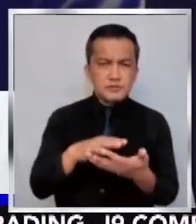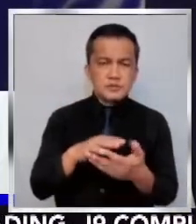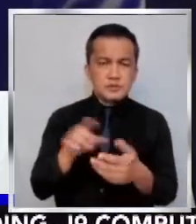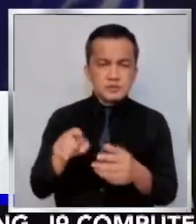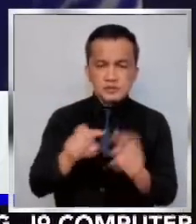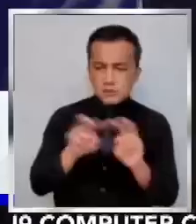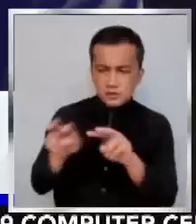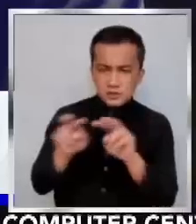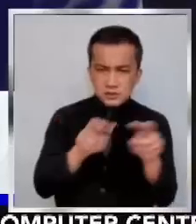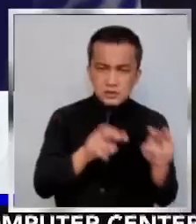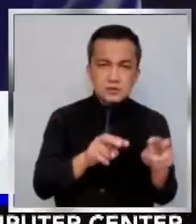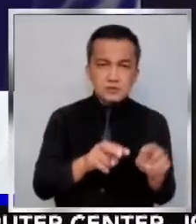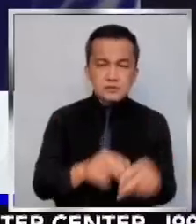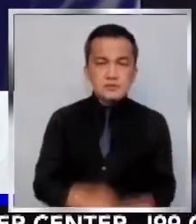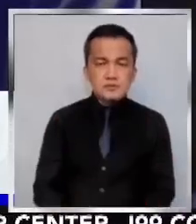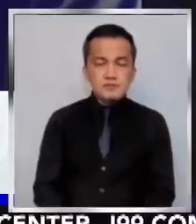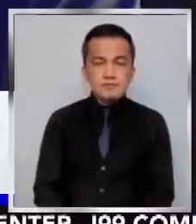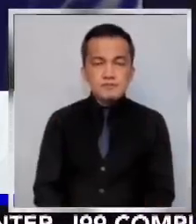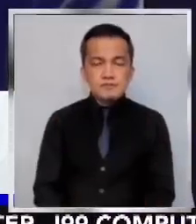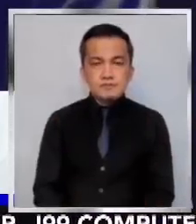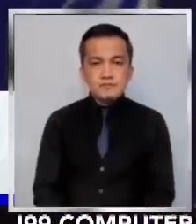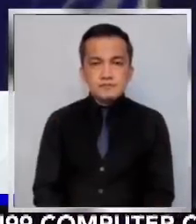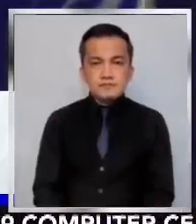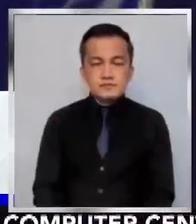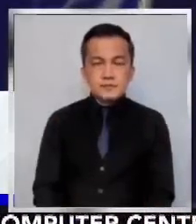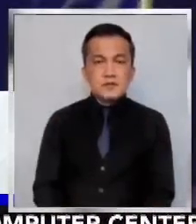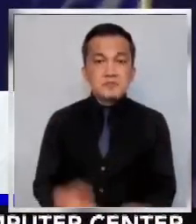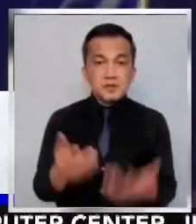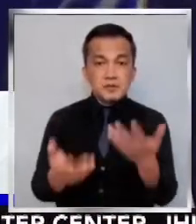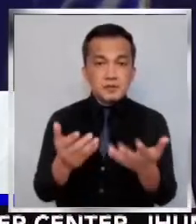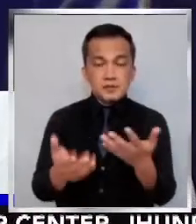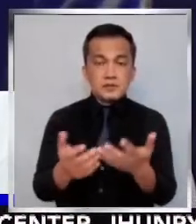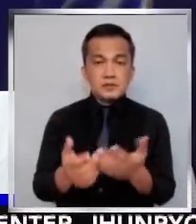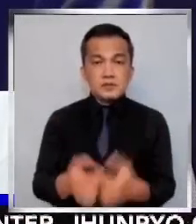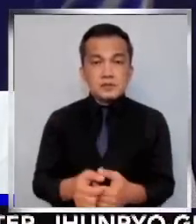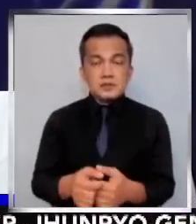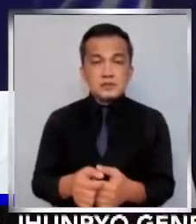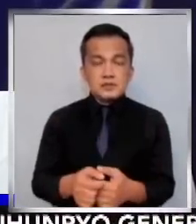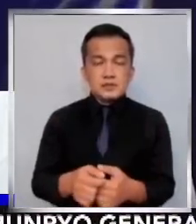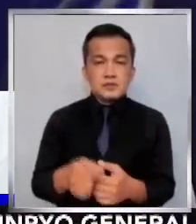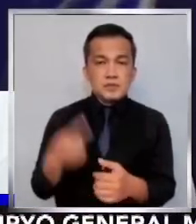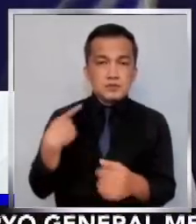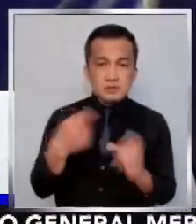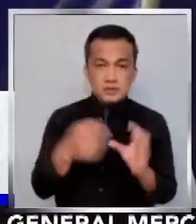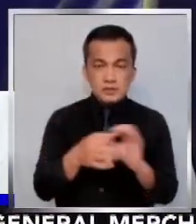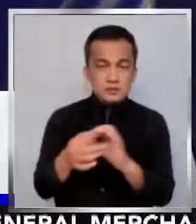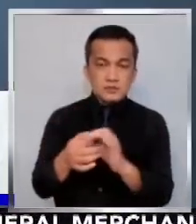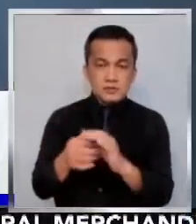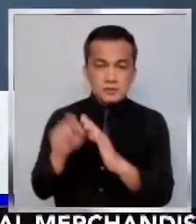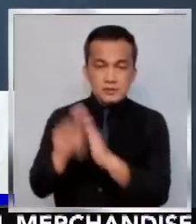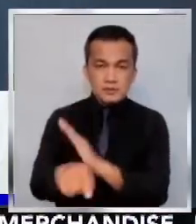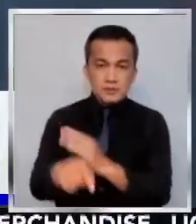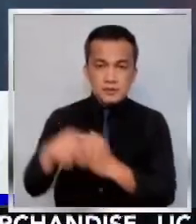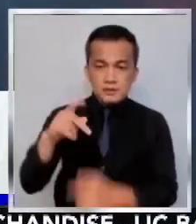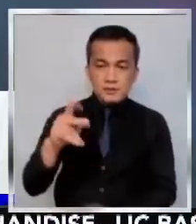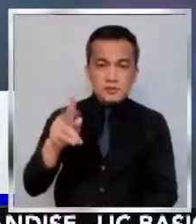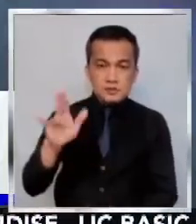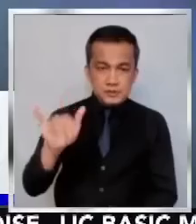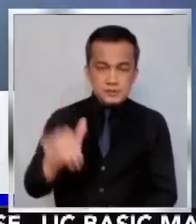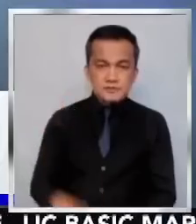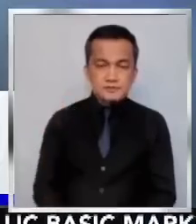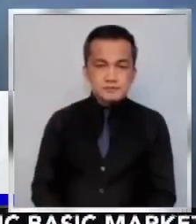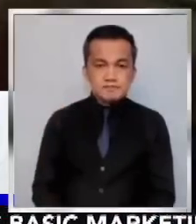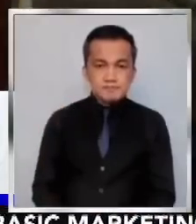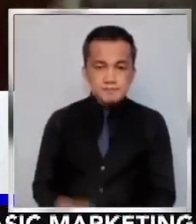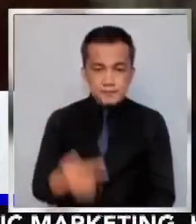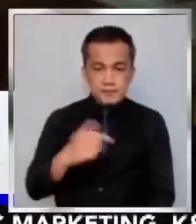mga ano na mga probable na mga baka may kinalaman dun sa pagkamatay ni Percy. Person of interest ang tawag